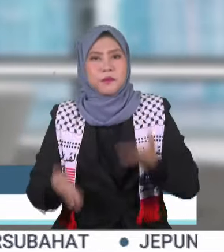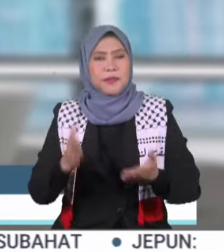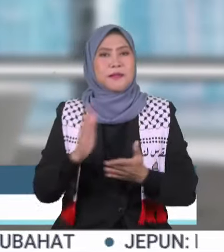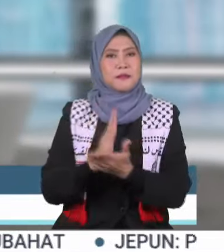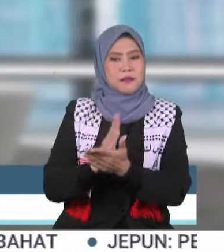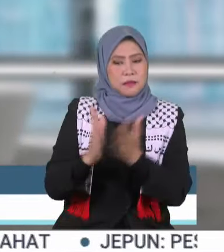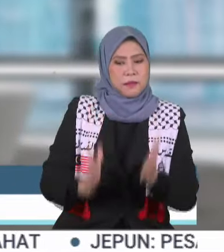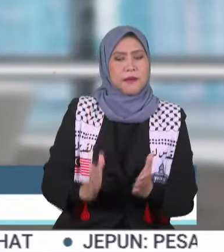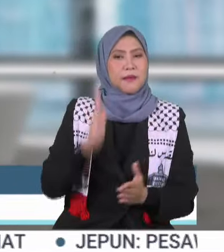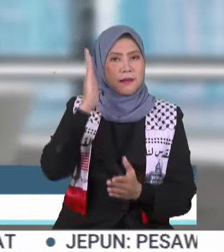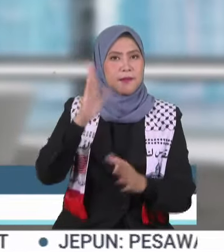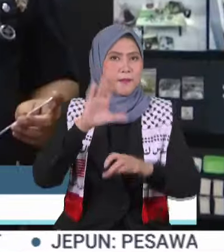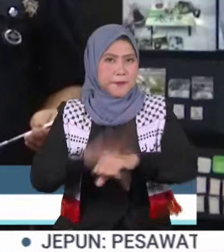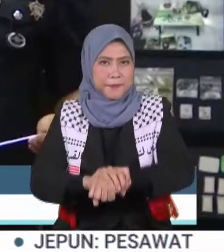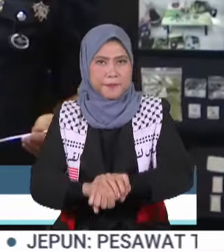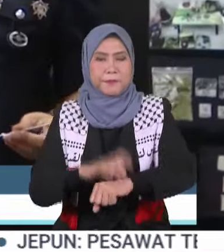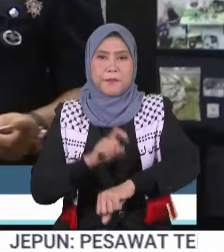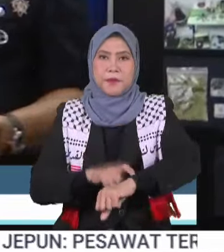tempoh